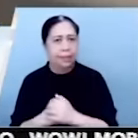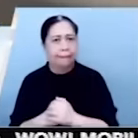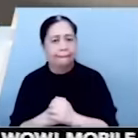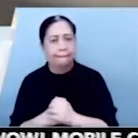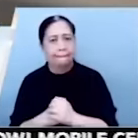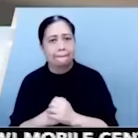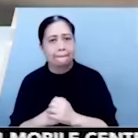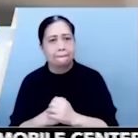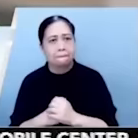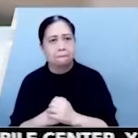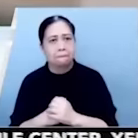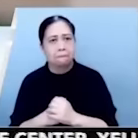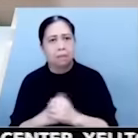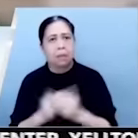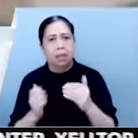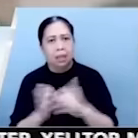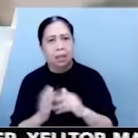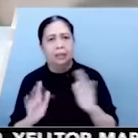Naulila na naman po ako ulit.